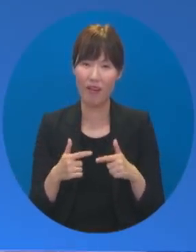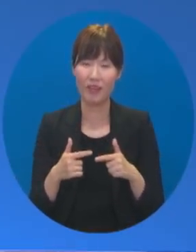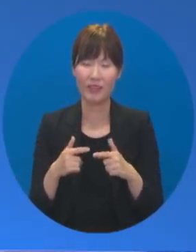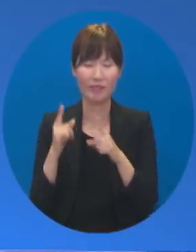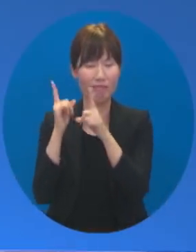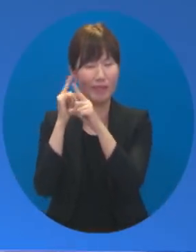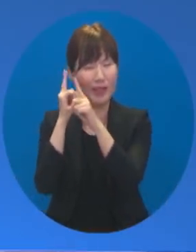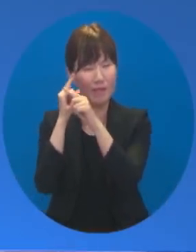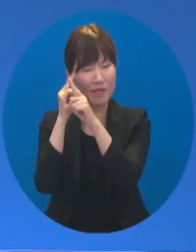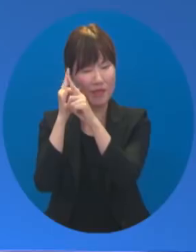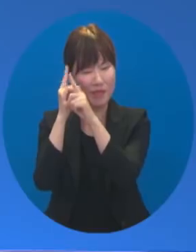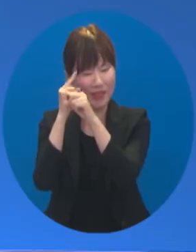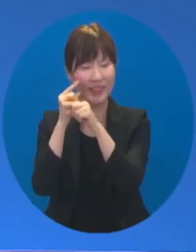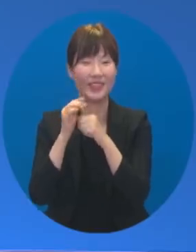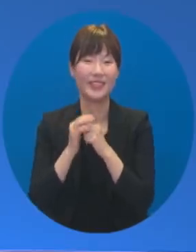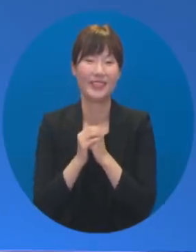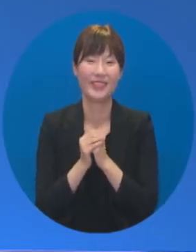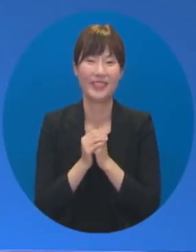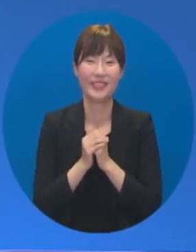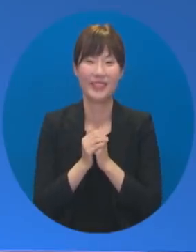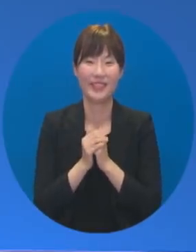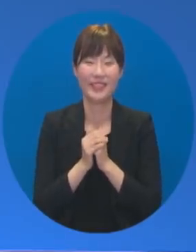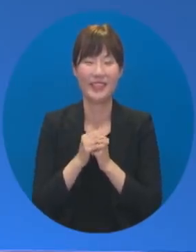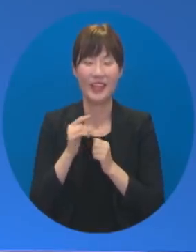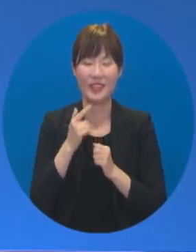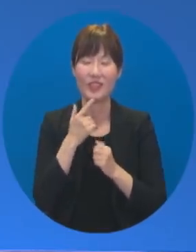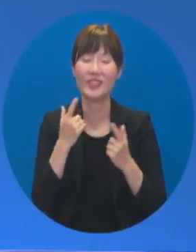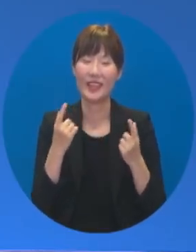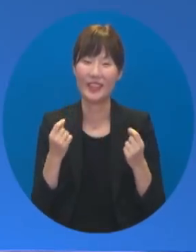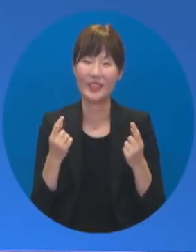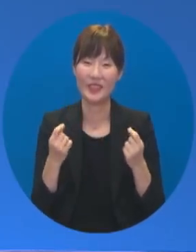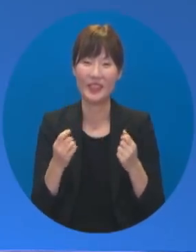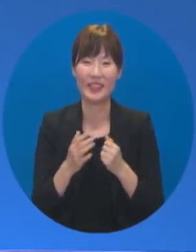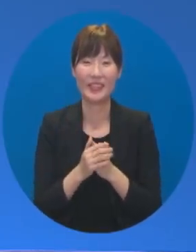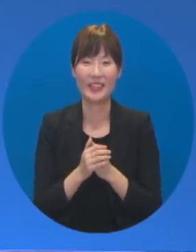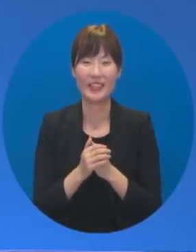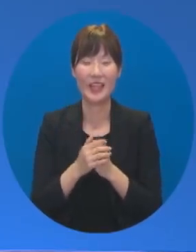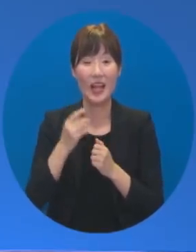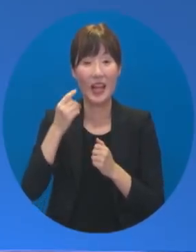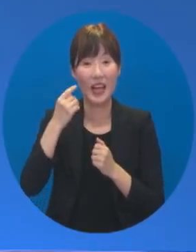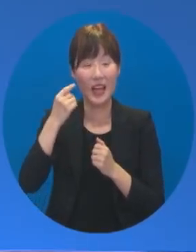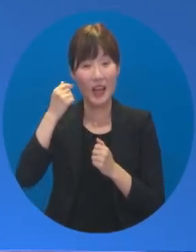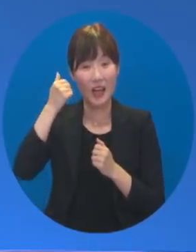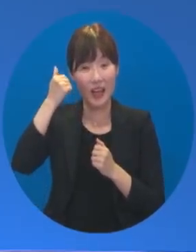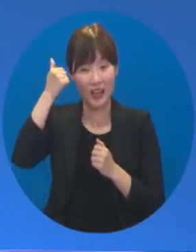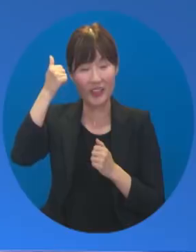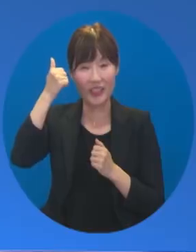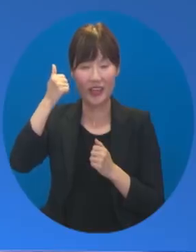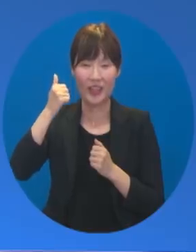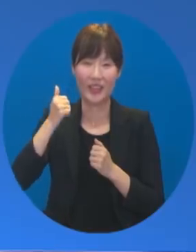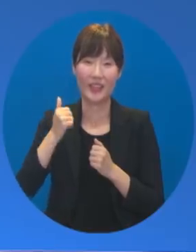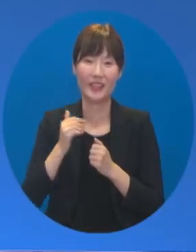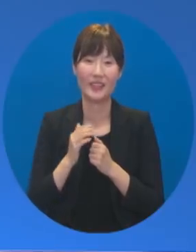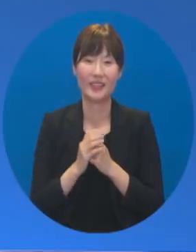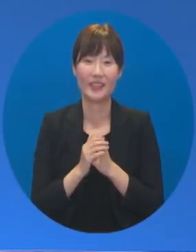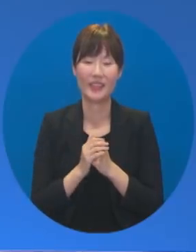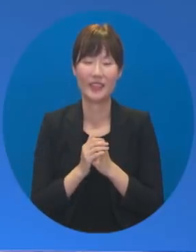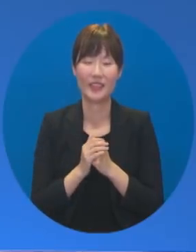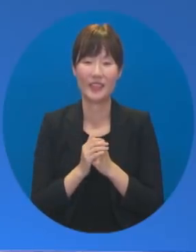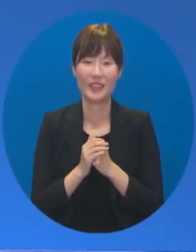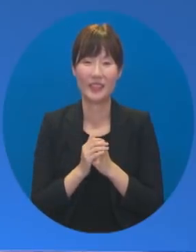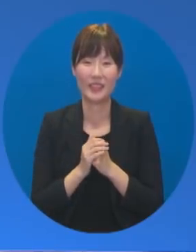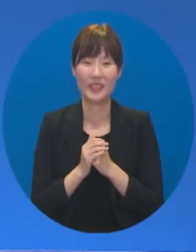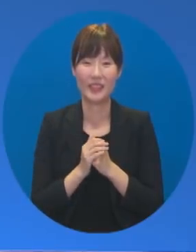그냥 그런데 더군다나 제가 목회자인데 이런 기도회를 생각하면은 참